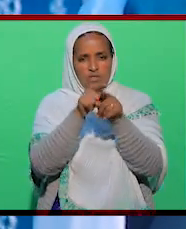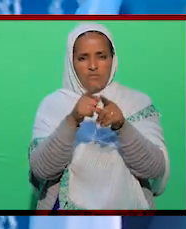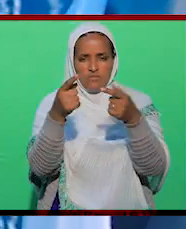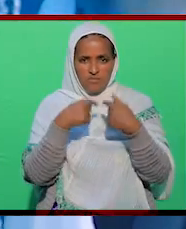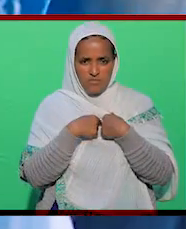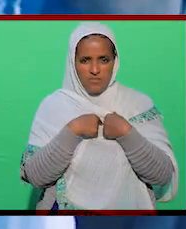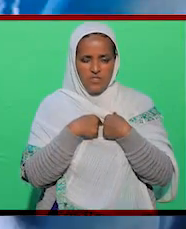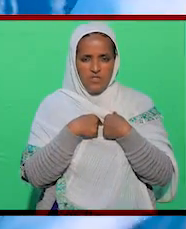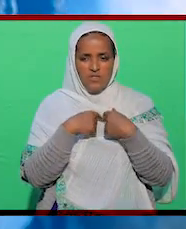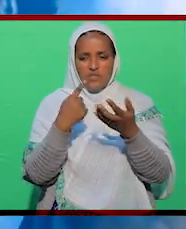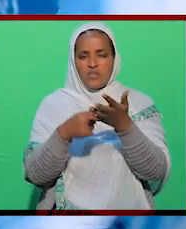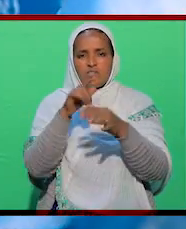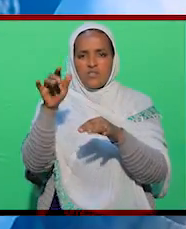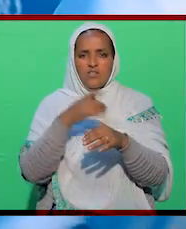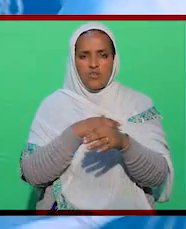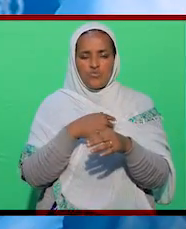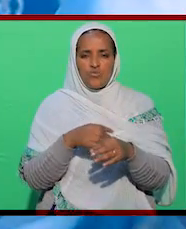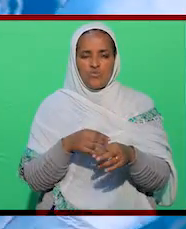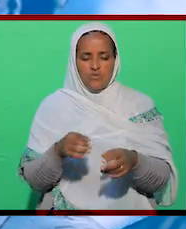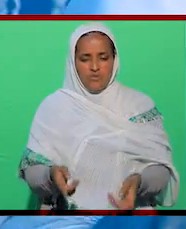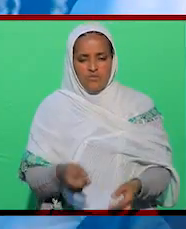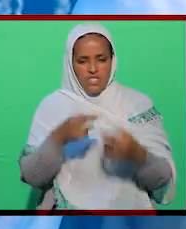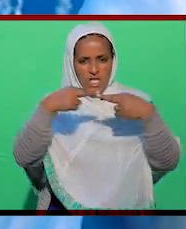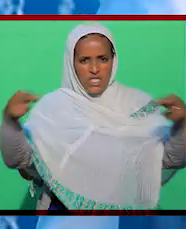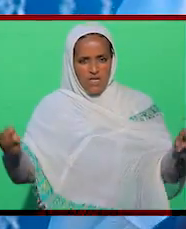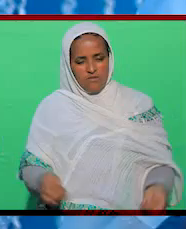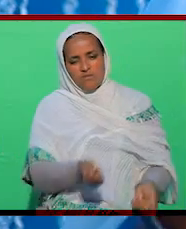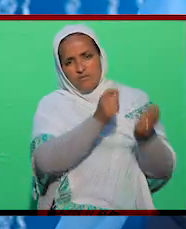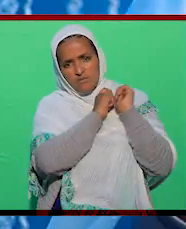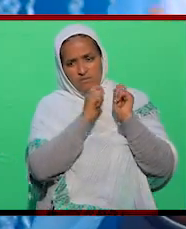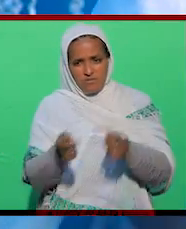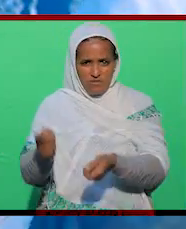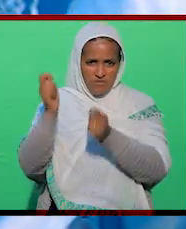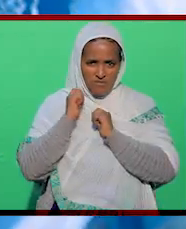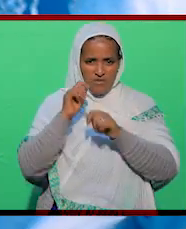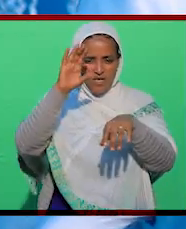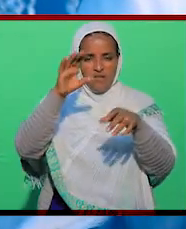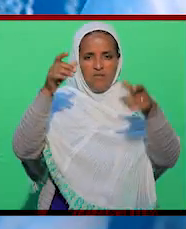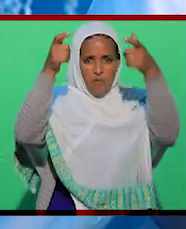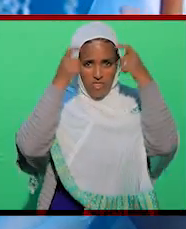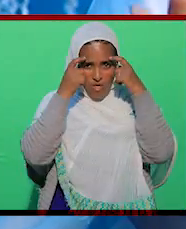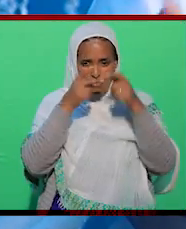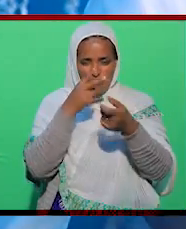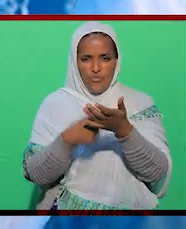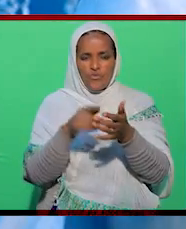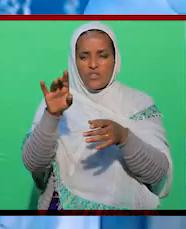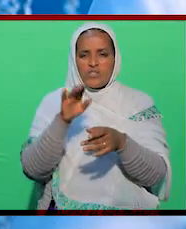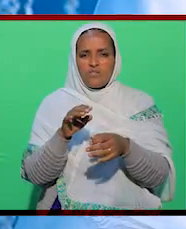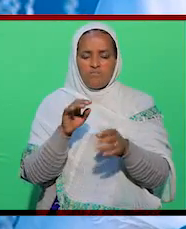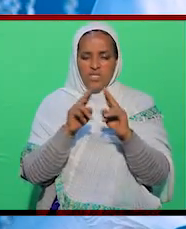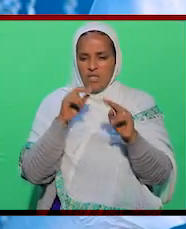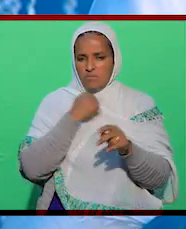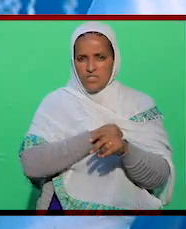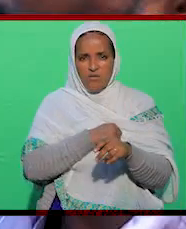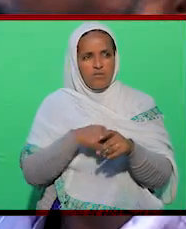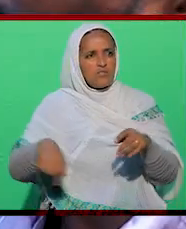ነው የሚነግረኝ፣ ይሄ እንደዚህ ራሳቸውን በሰንሰለት የሚደበድቡ አሉ። የኛ ሰው ደግሞ ግድፍት ብሎ ይሄዳል። ወሮ ይሄ እኮ ፕራክቲስ ነው እንጂ ቅድስና አይደለም። እንዲሁም